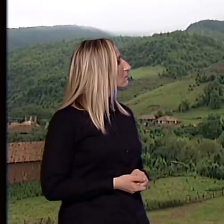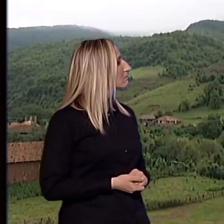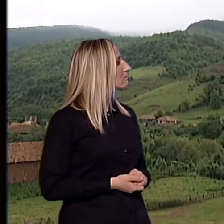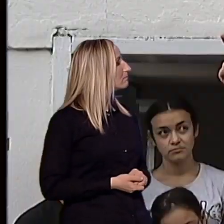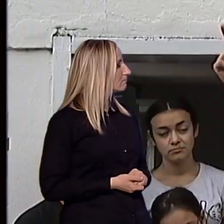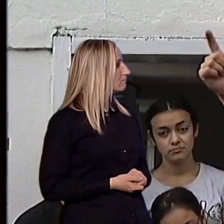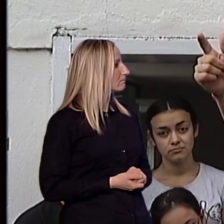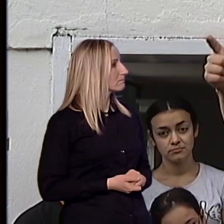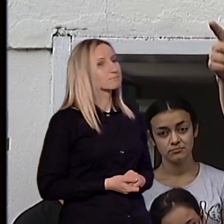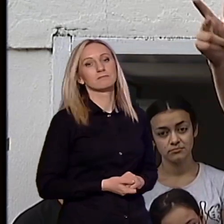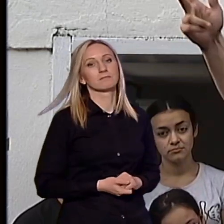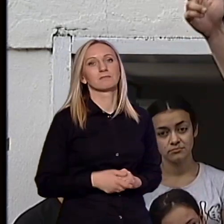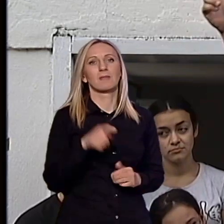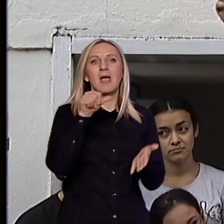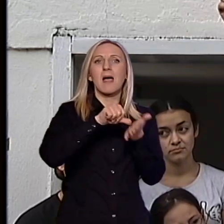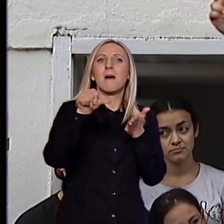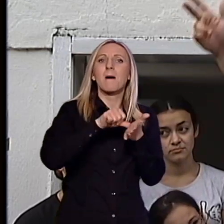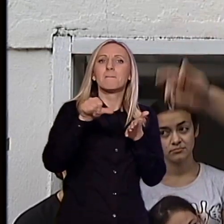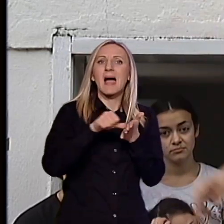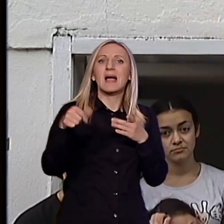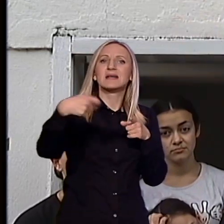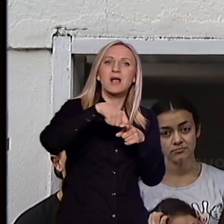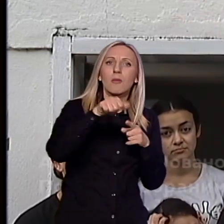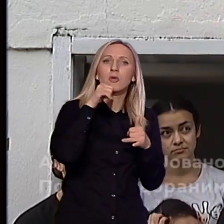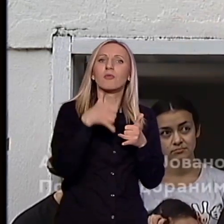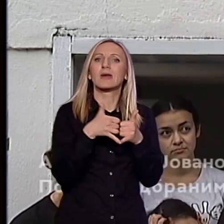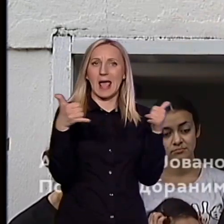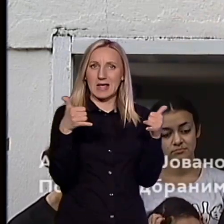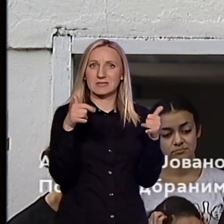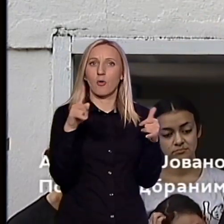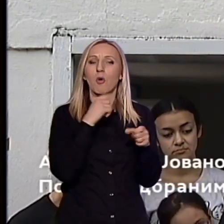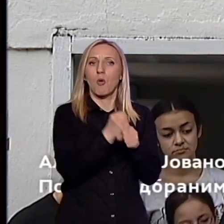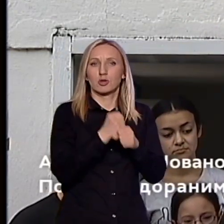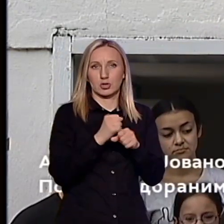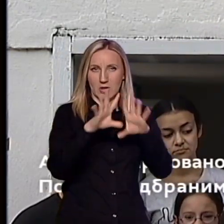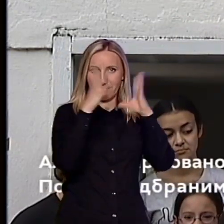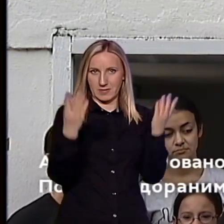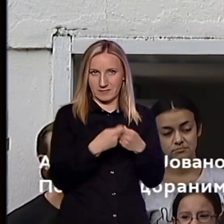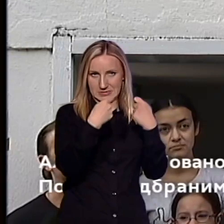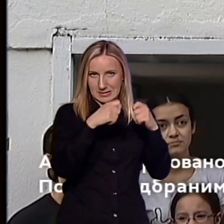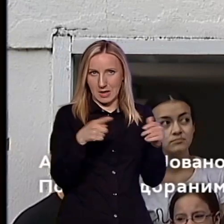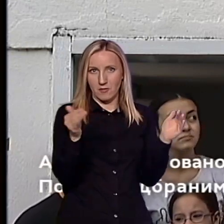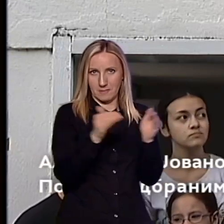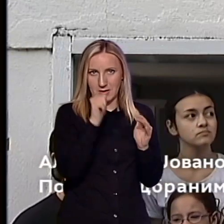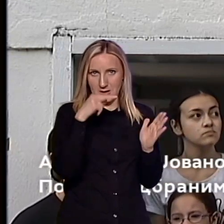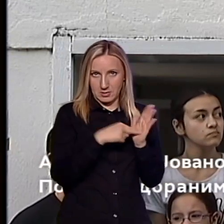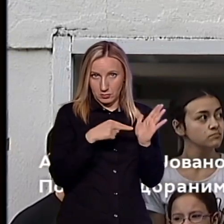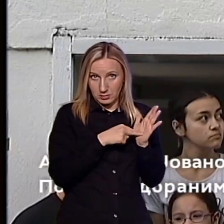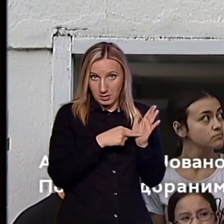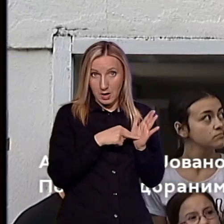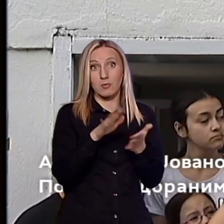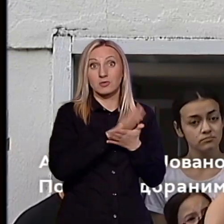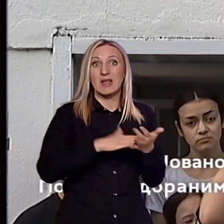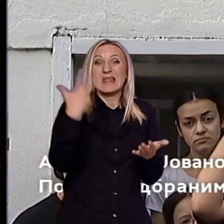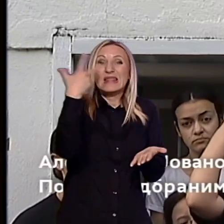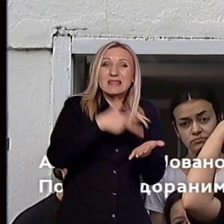Banka za razvoj, kako se zove, finansije, obnovu i razvoj, koja stoji za cele ove priče, u stvari koja je pokrenula celu ovu priču